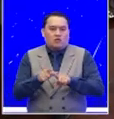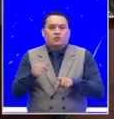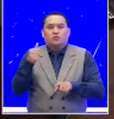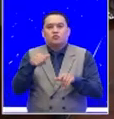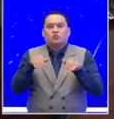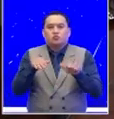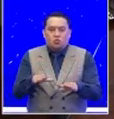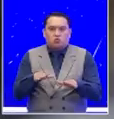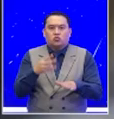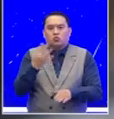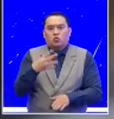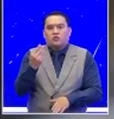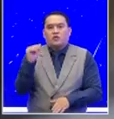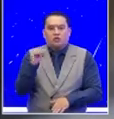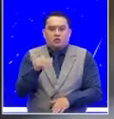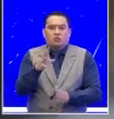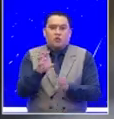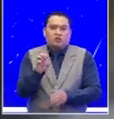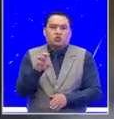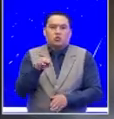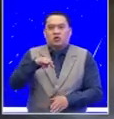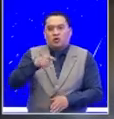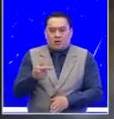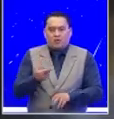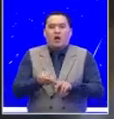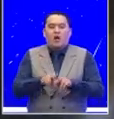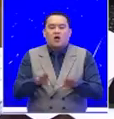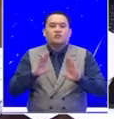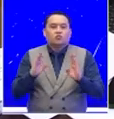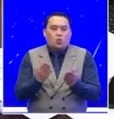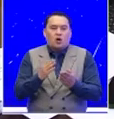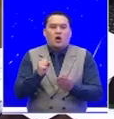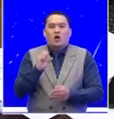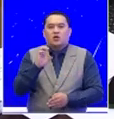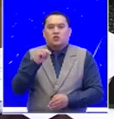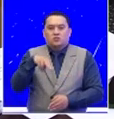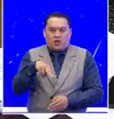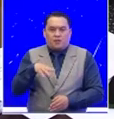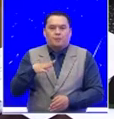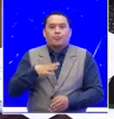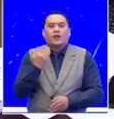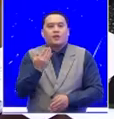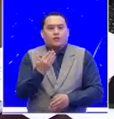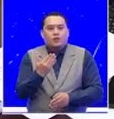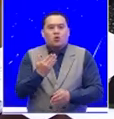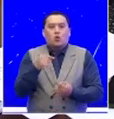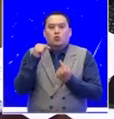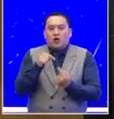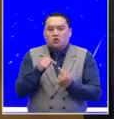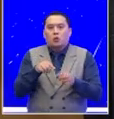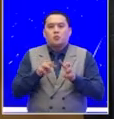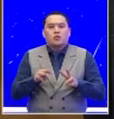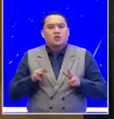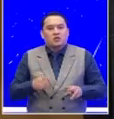можно рассчитывать на 42 500 тенге. Такая же ситуация и с получателями АСП. При этом, уточнил министр,